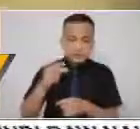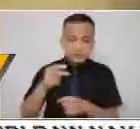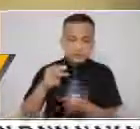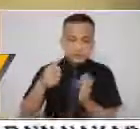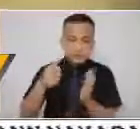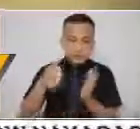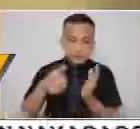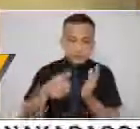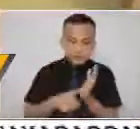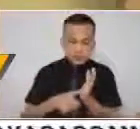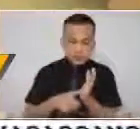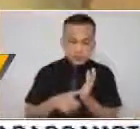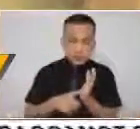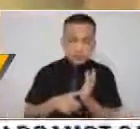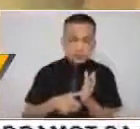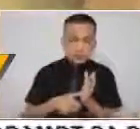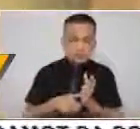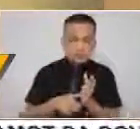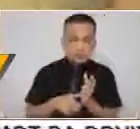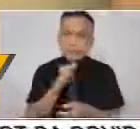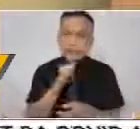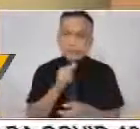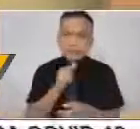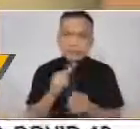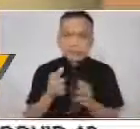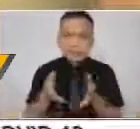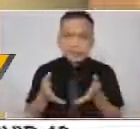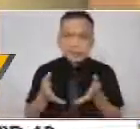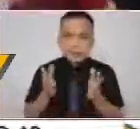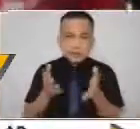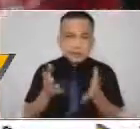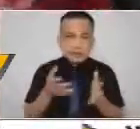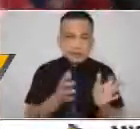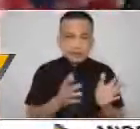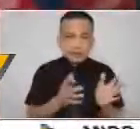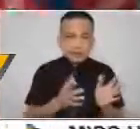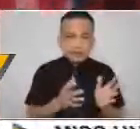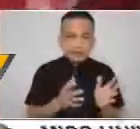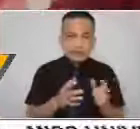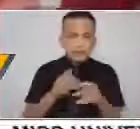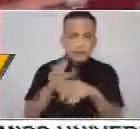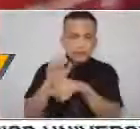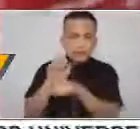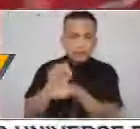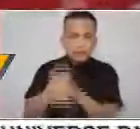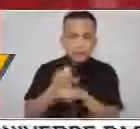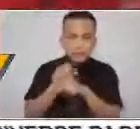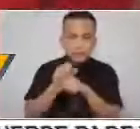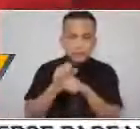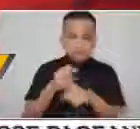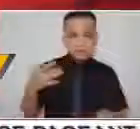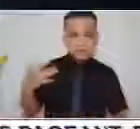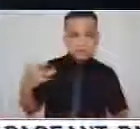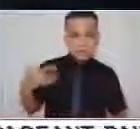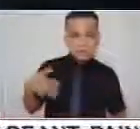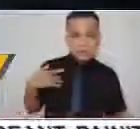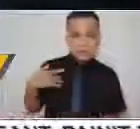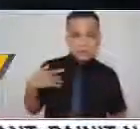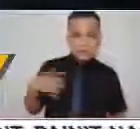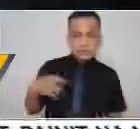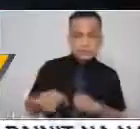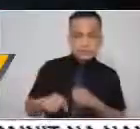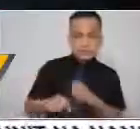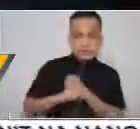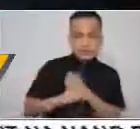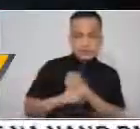kakandidato. Ipinanukala naman ng non-government organization na Participate na madagdagan ng 10 bilyong pisong pondo ang poll body para magamit